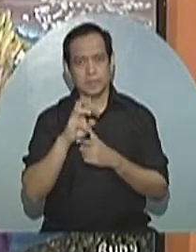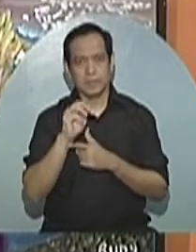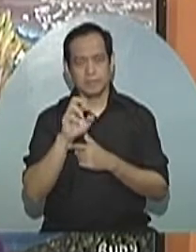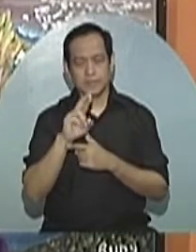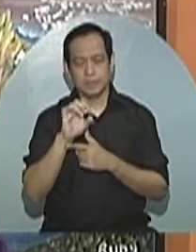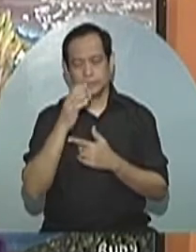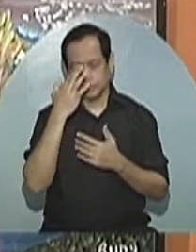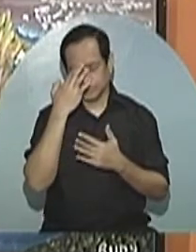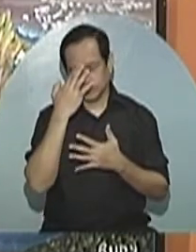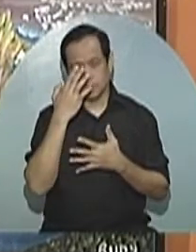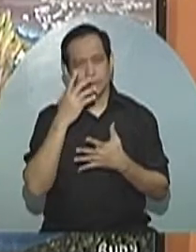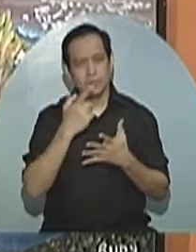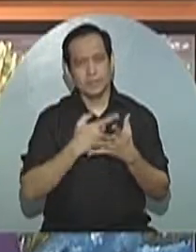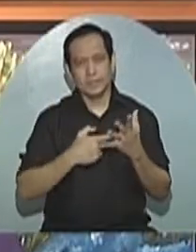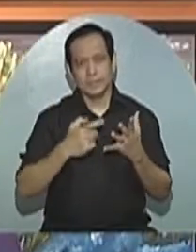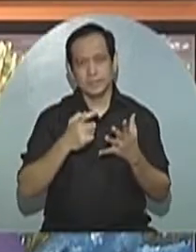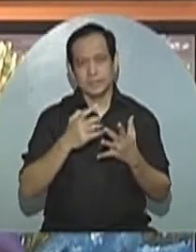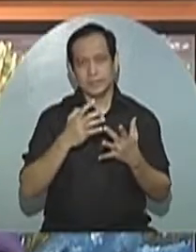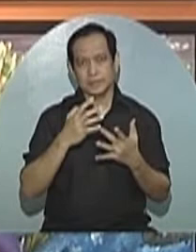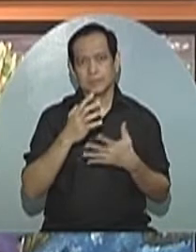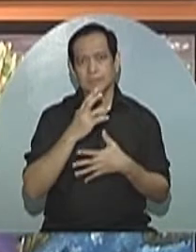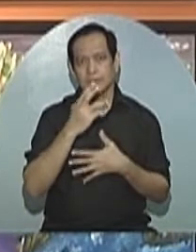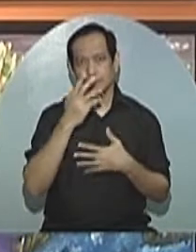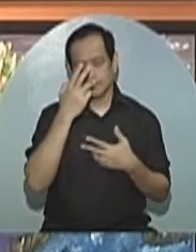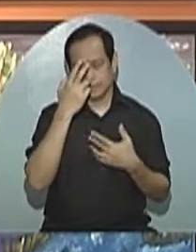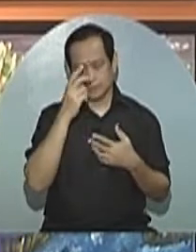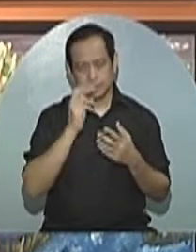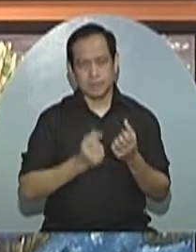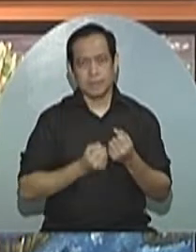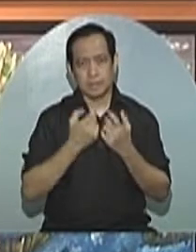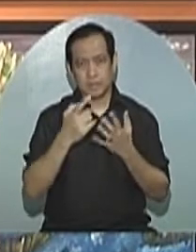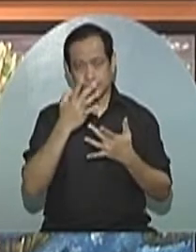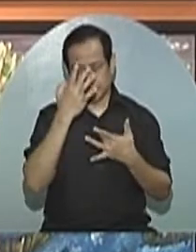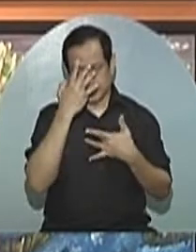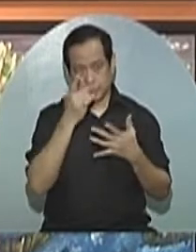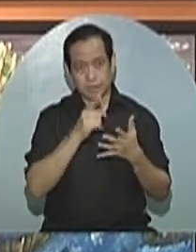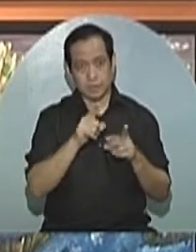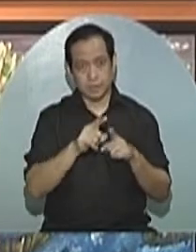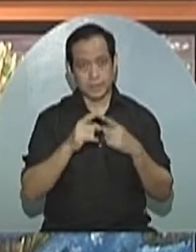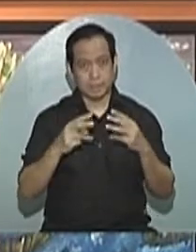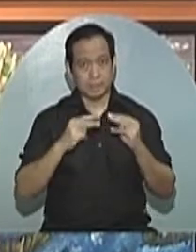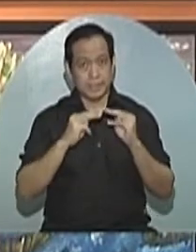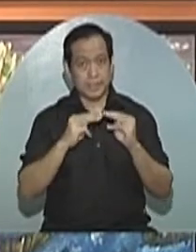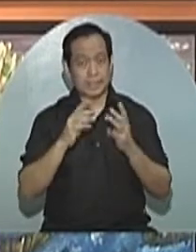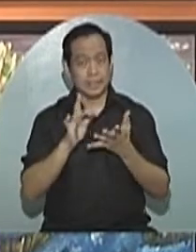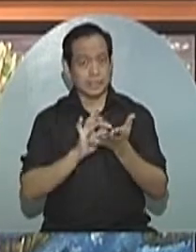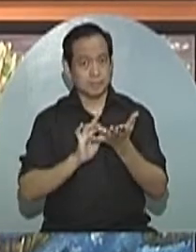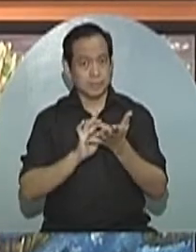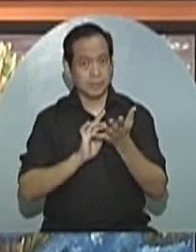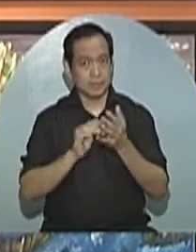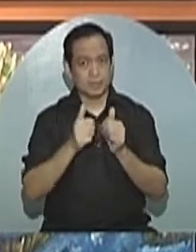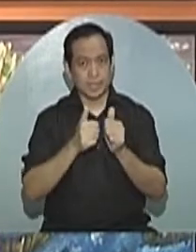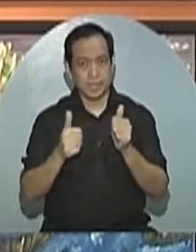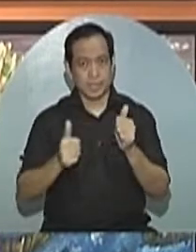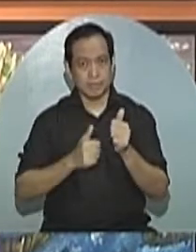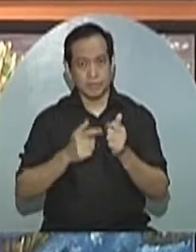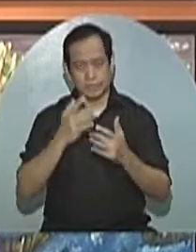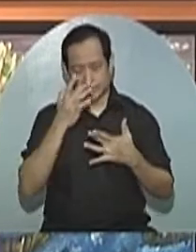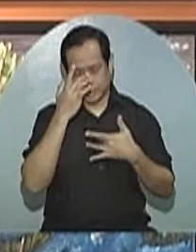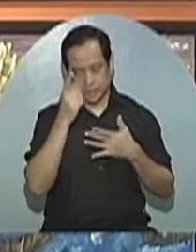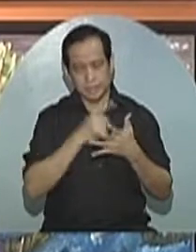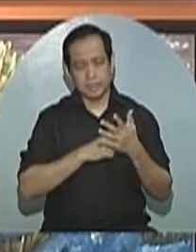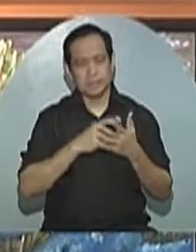ano ang dahilan ng kanyang sakit. Mayroon din siyang maintenance medicines. Ito'y para maiwasan ang pag-atake ng sakit at yung